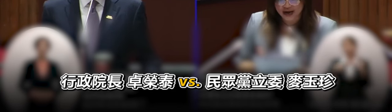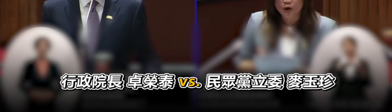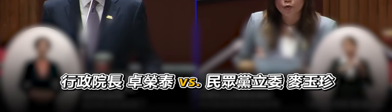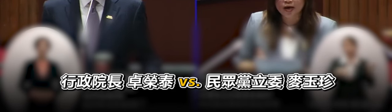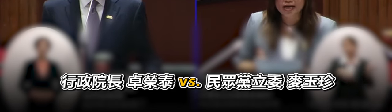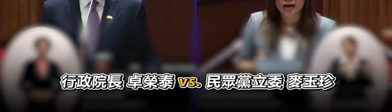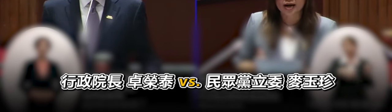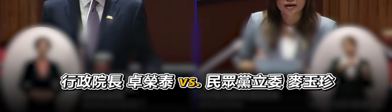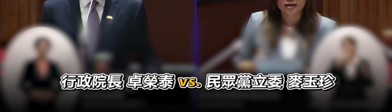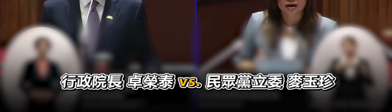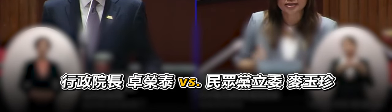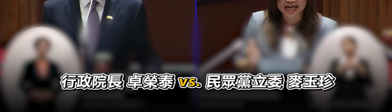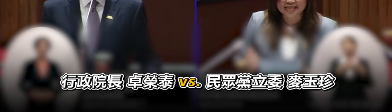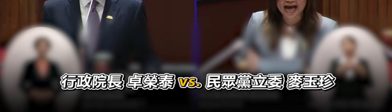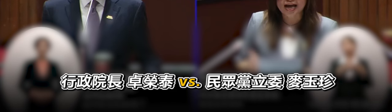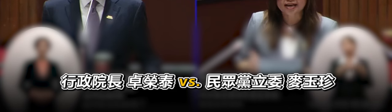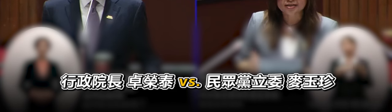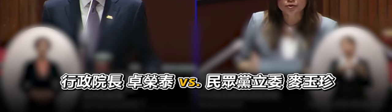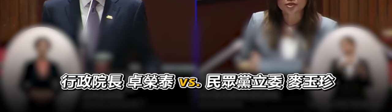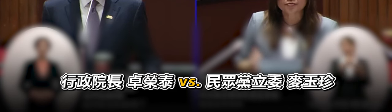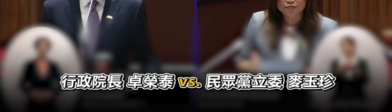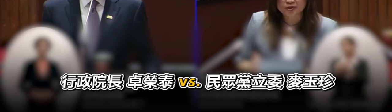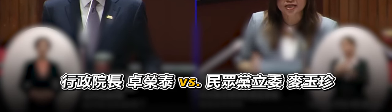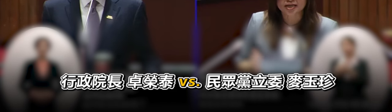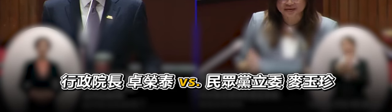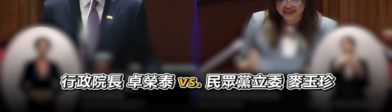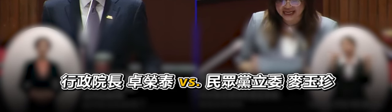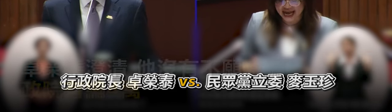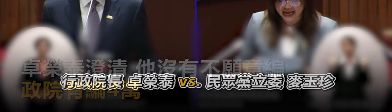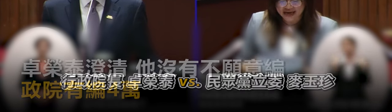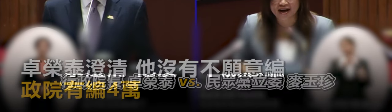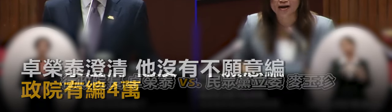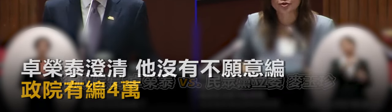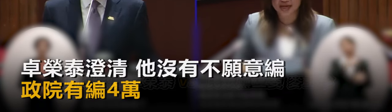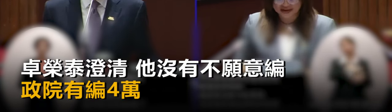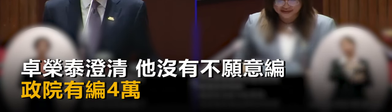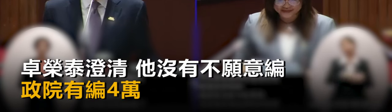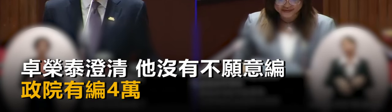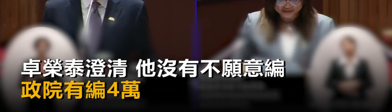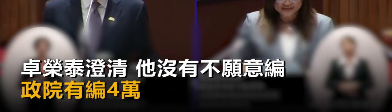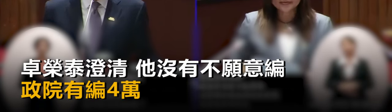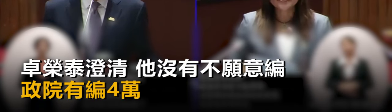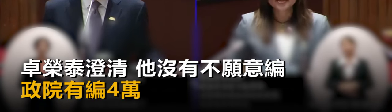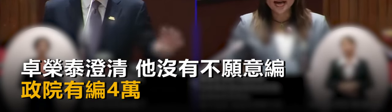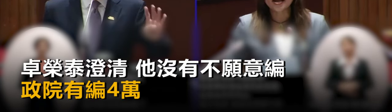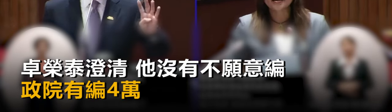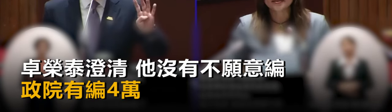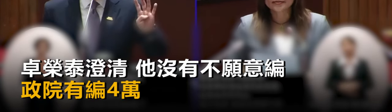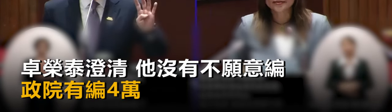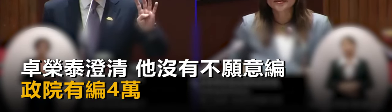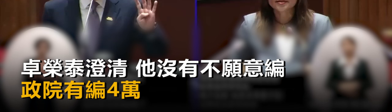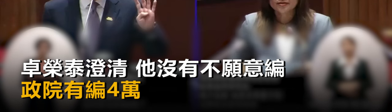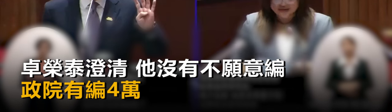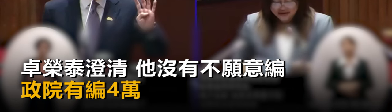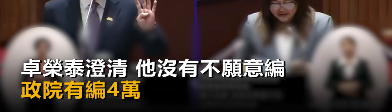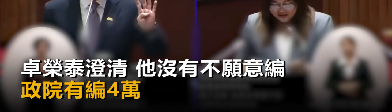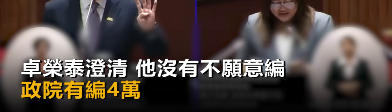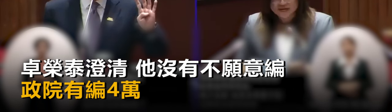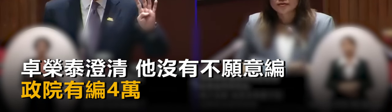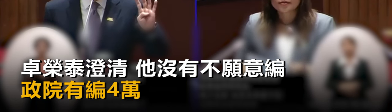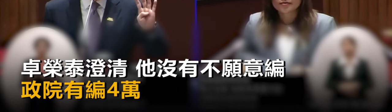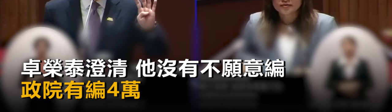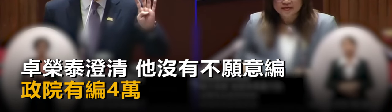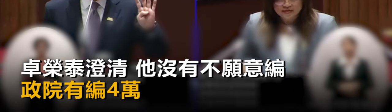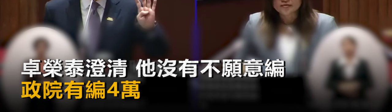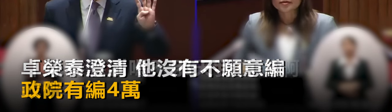院长为了哈大家？就是负责要下台， 我没有不愿意编的、委员，我有编四万，你听到吗？那天我